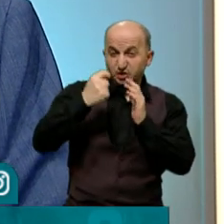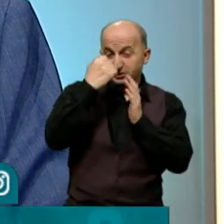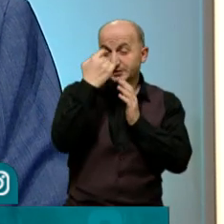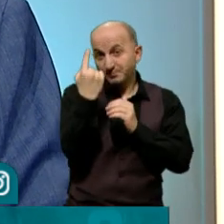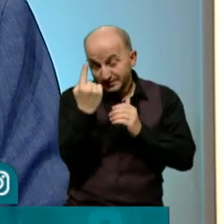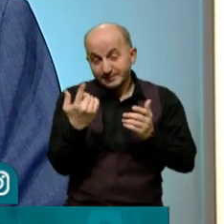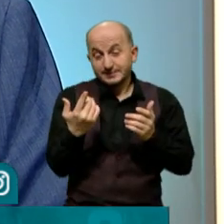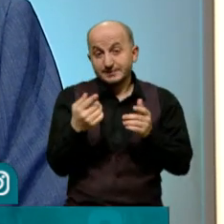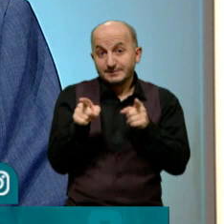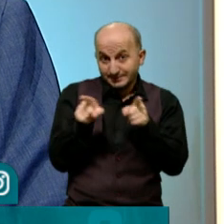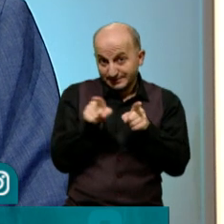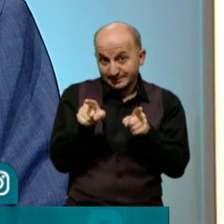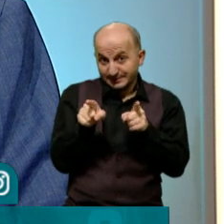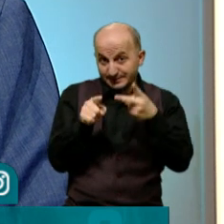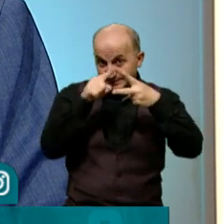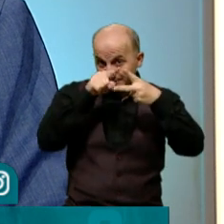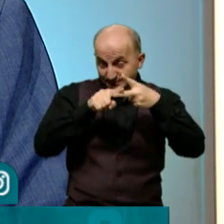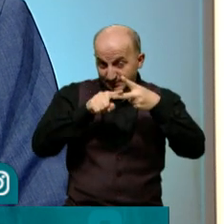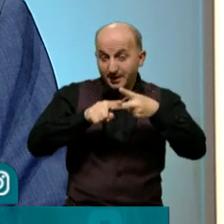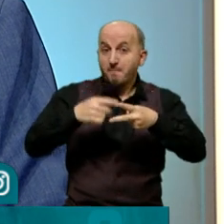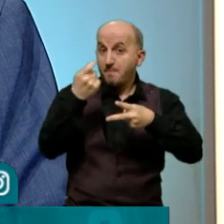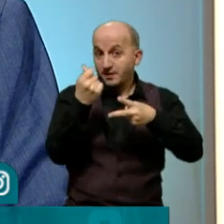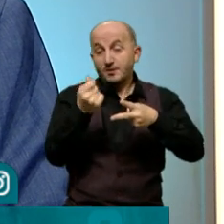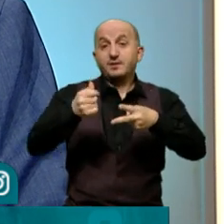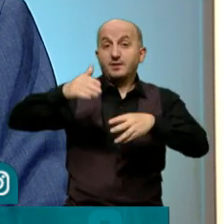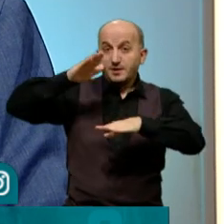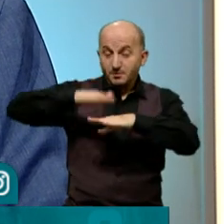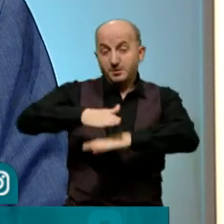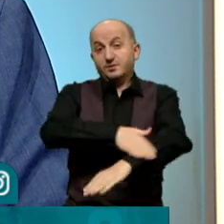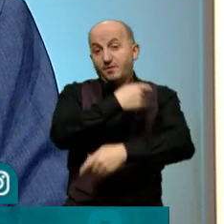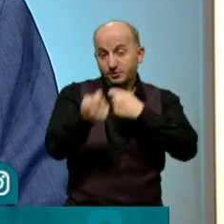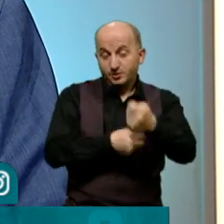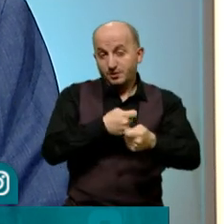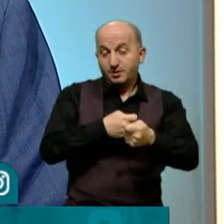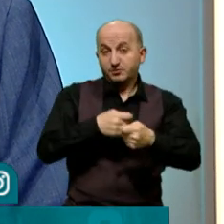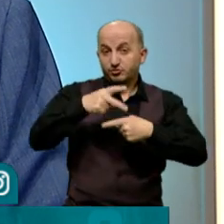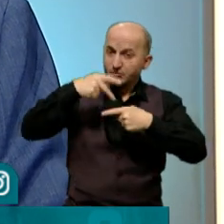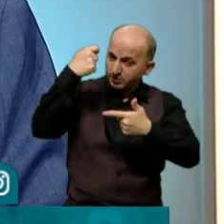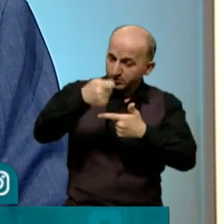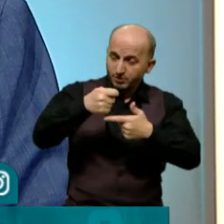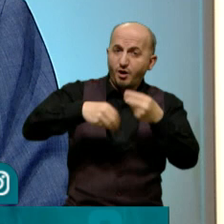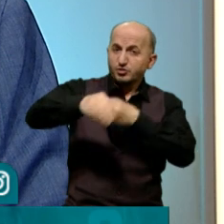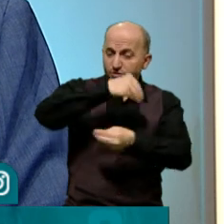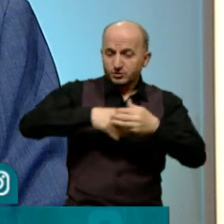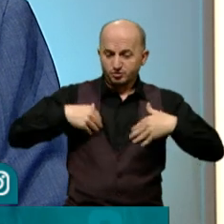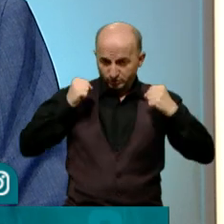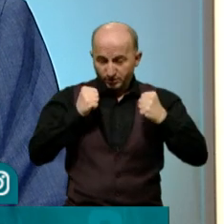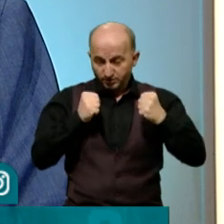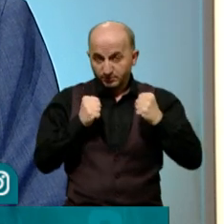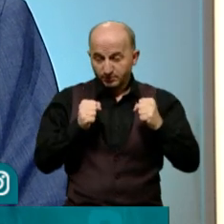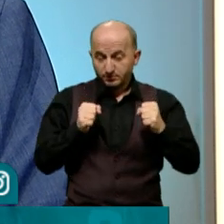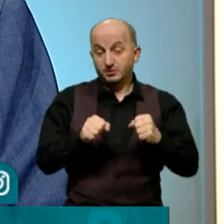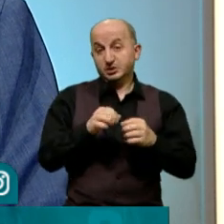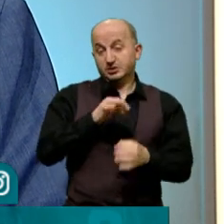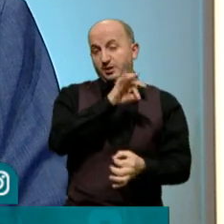ikisi de mali yönü olan ibadetler. Zekat tamamen mali bir ibadet. Haçta bir de sağlık konusu da, sağlıklı